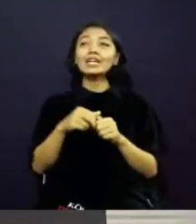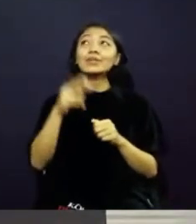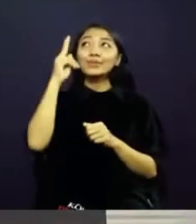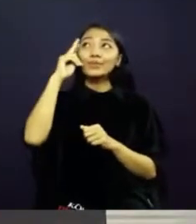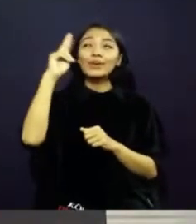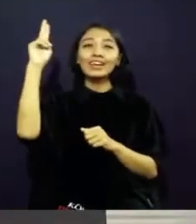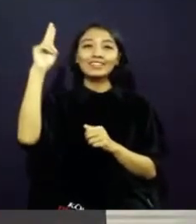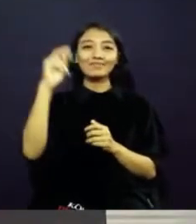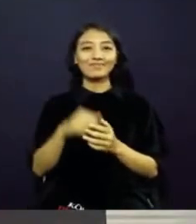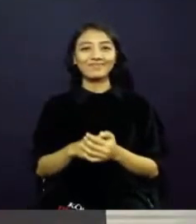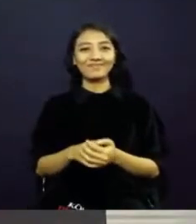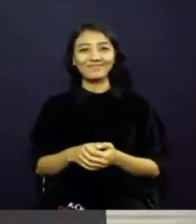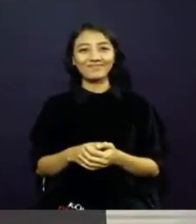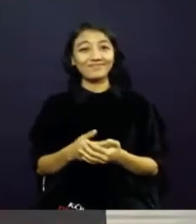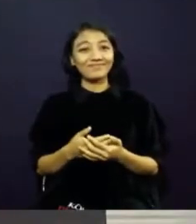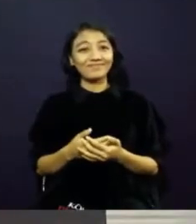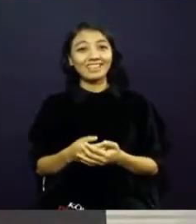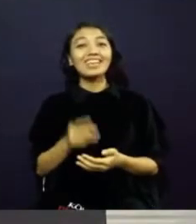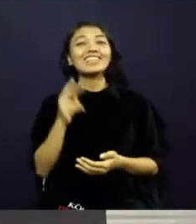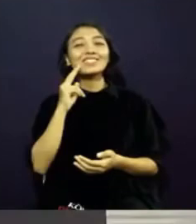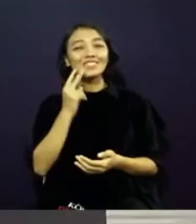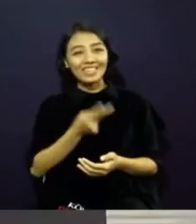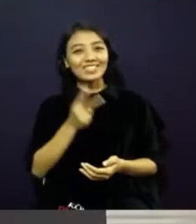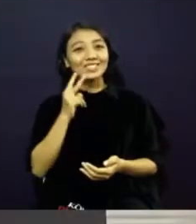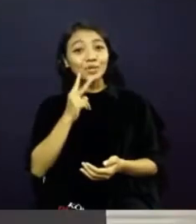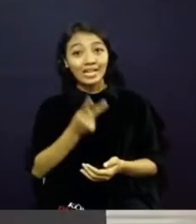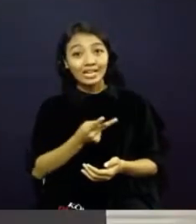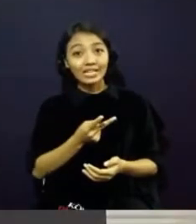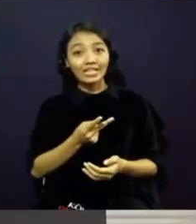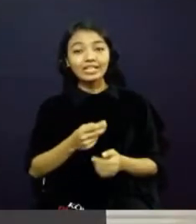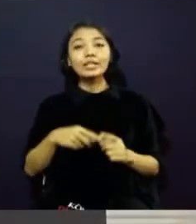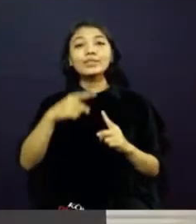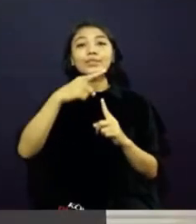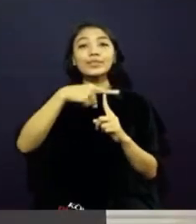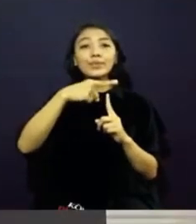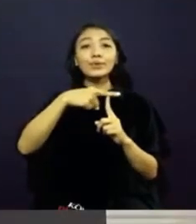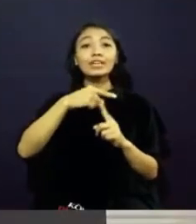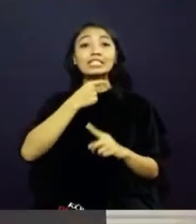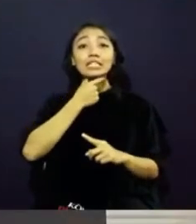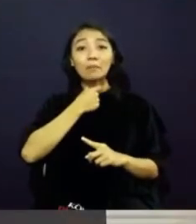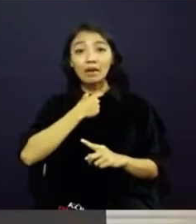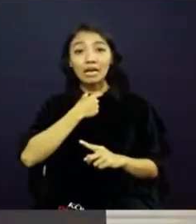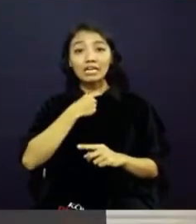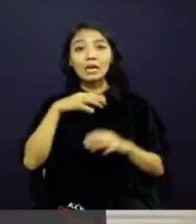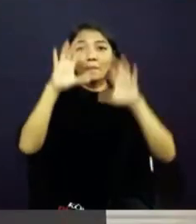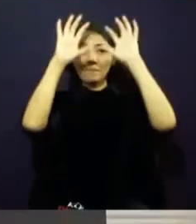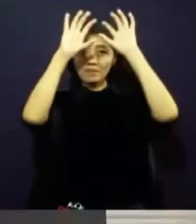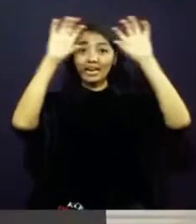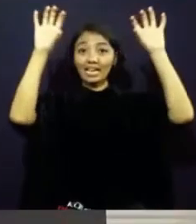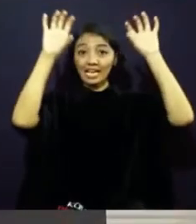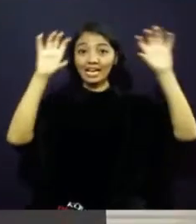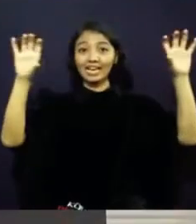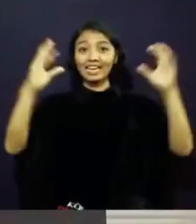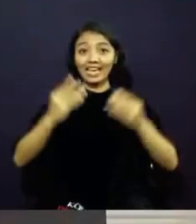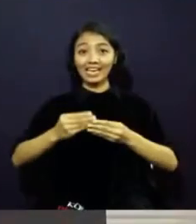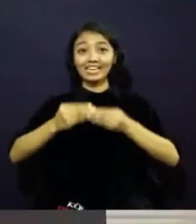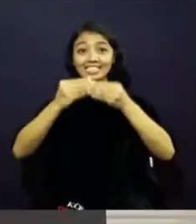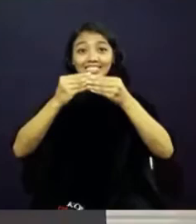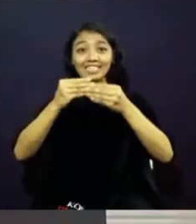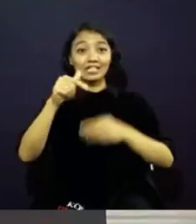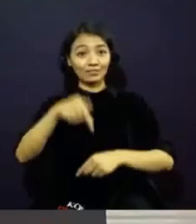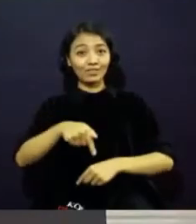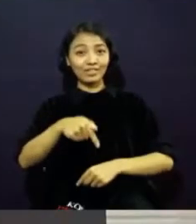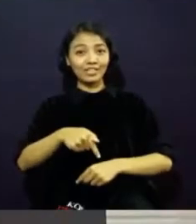tugas sebagai imam yang merayakan sakramen sakramen ini itu menjadi kekhasan bagi kita